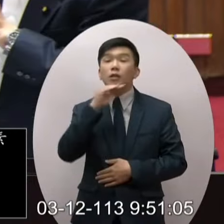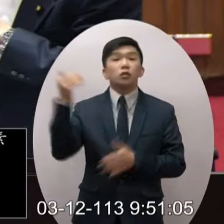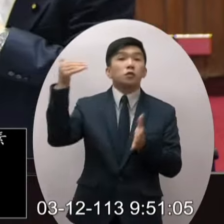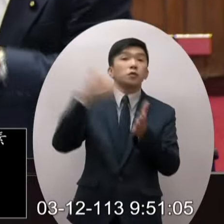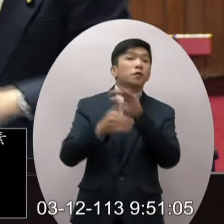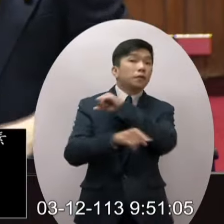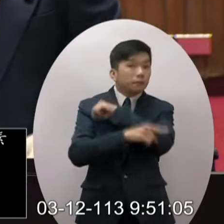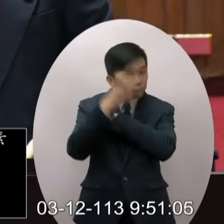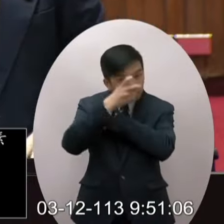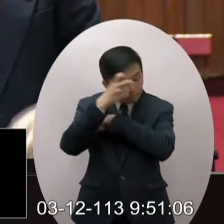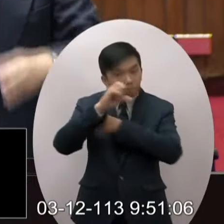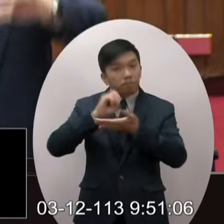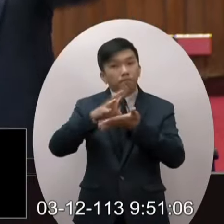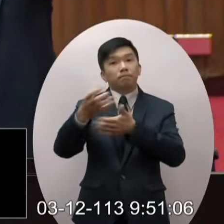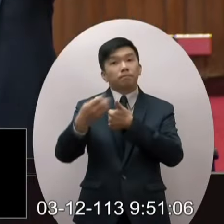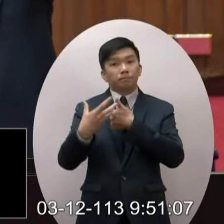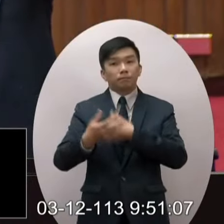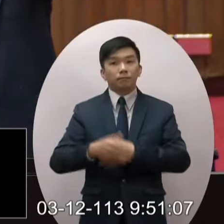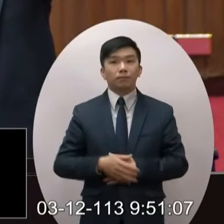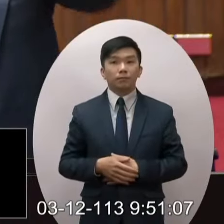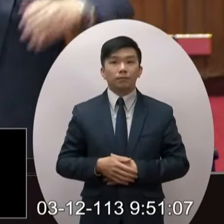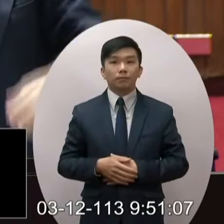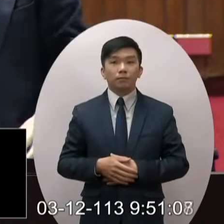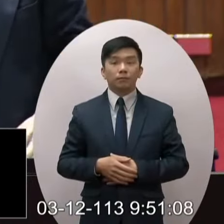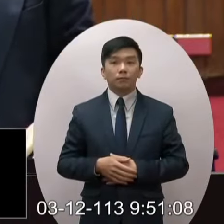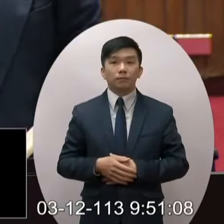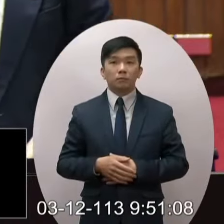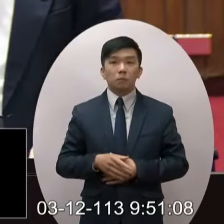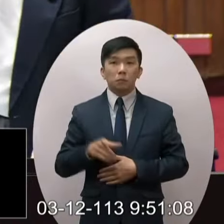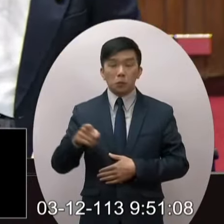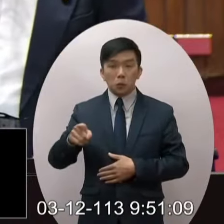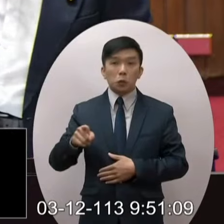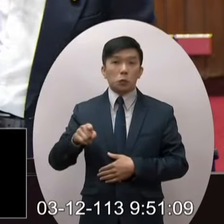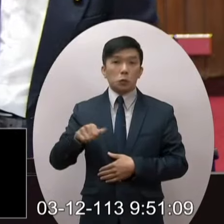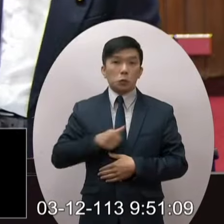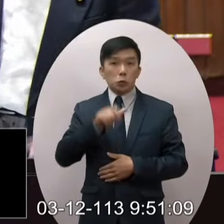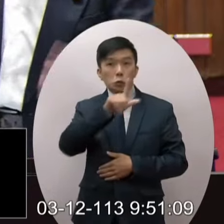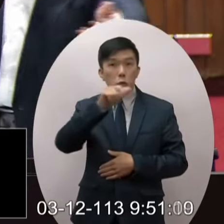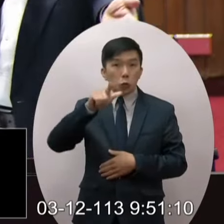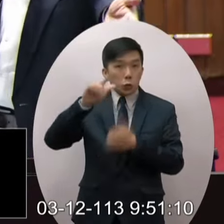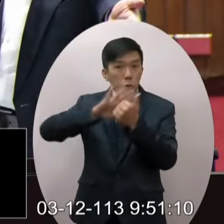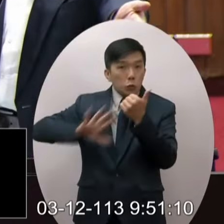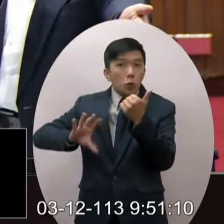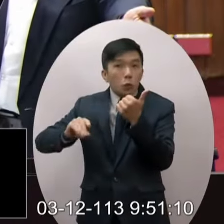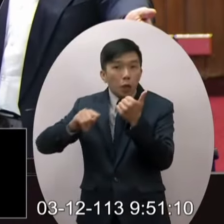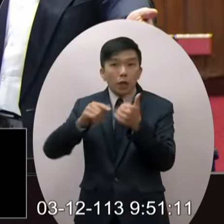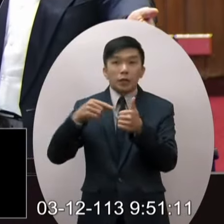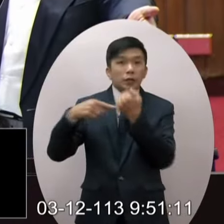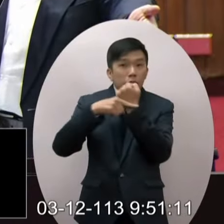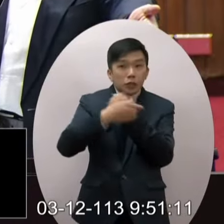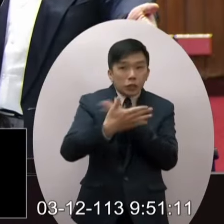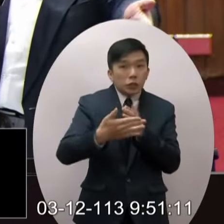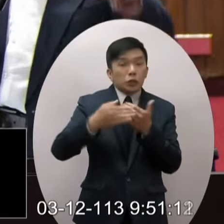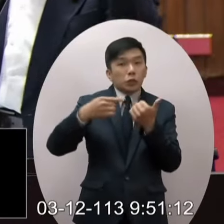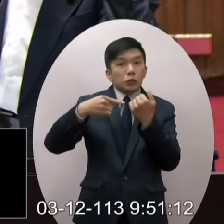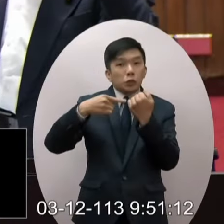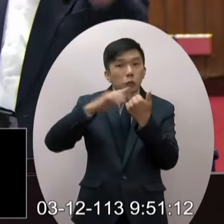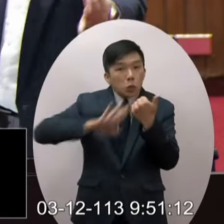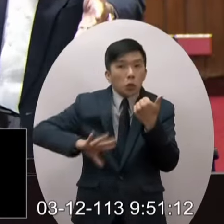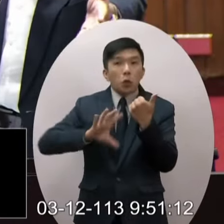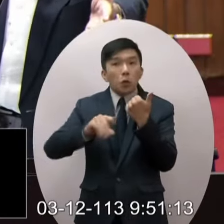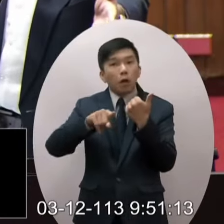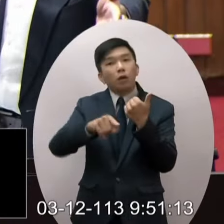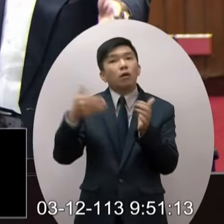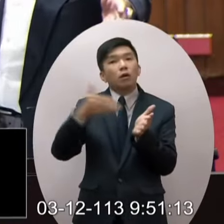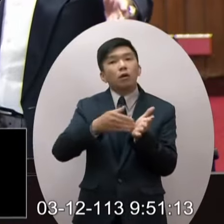啊，嘛无讲。实验室受到污染吗？安尼想那无正确。 但是， 迄、那个报告，啊，你当